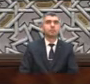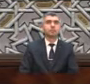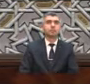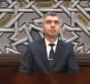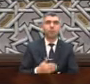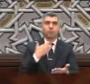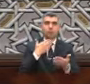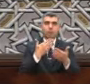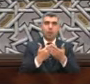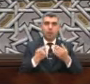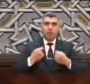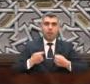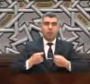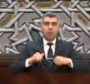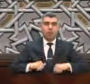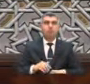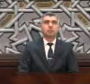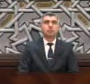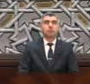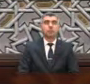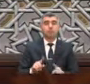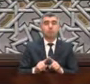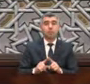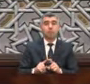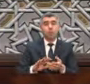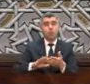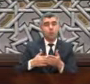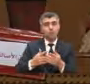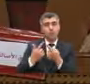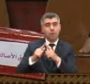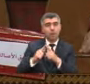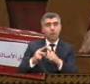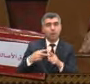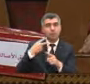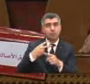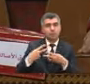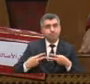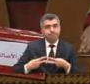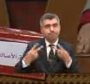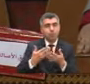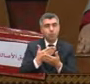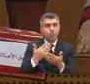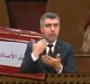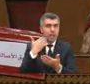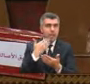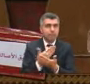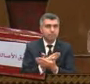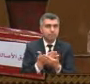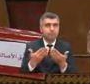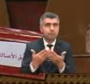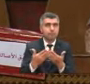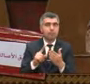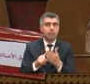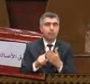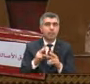سيد الرئيس. سيد الوزير، ابتزاز، تشهير، تهديد، سب وقذف وانتهاك للحريات الخاصة للأشخاص، جرائم